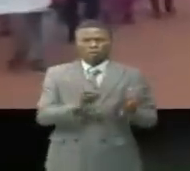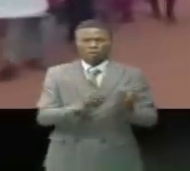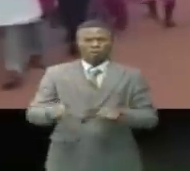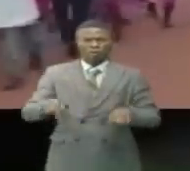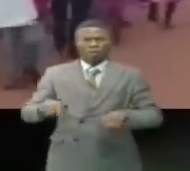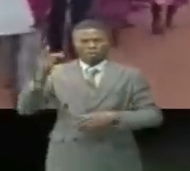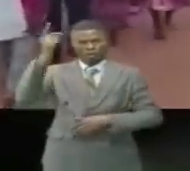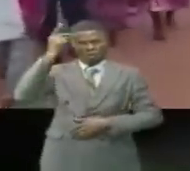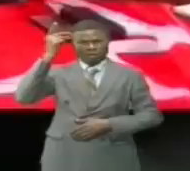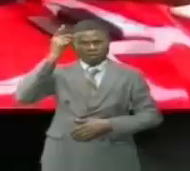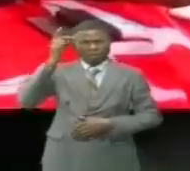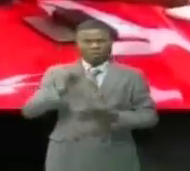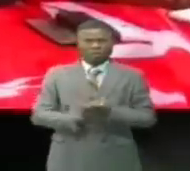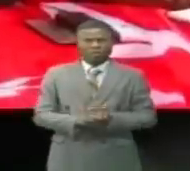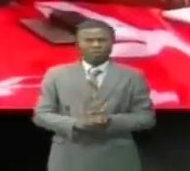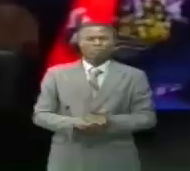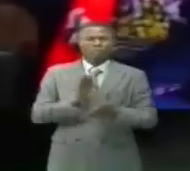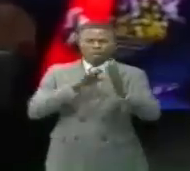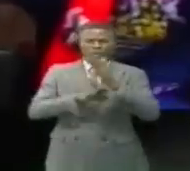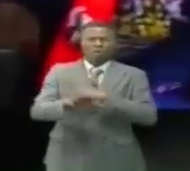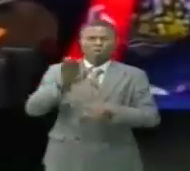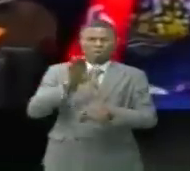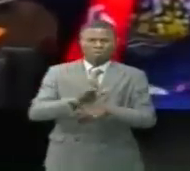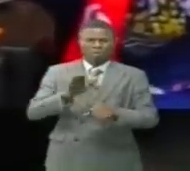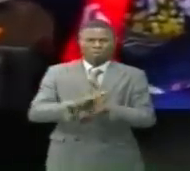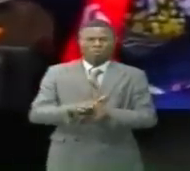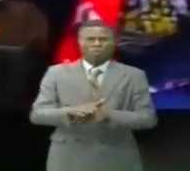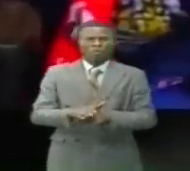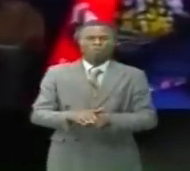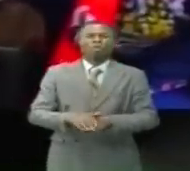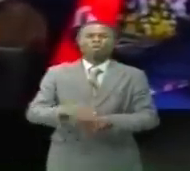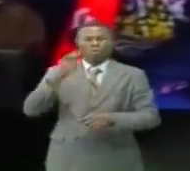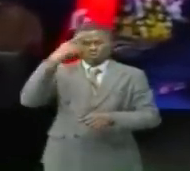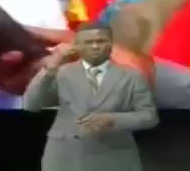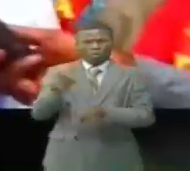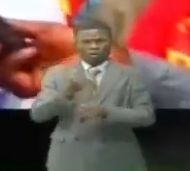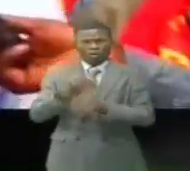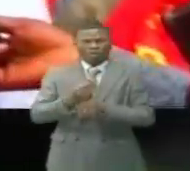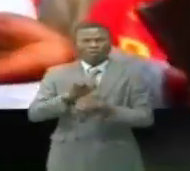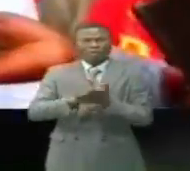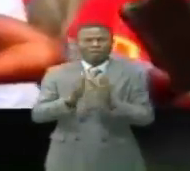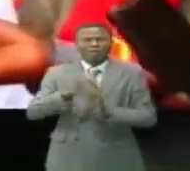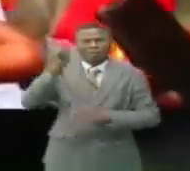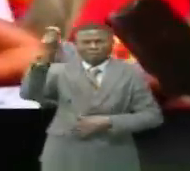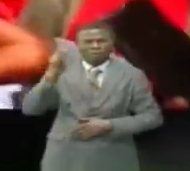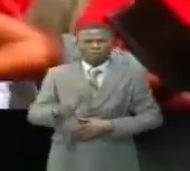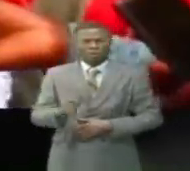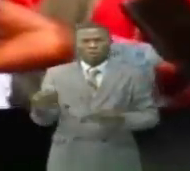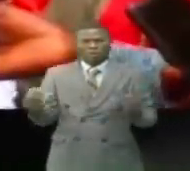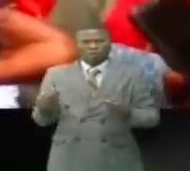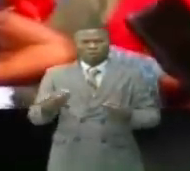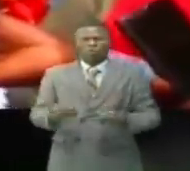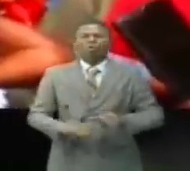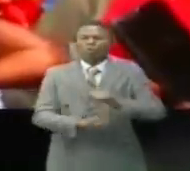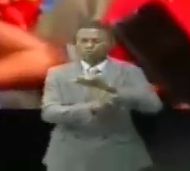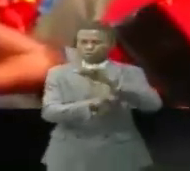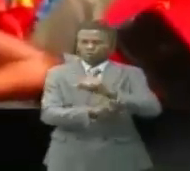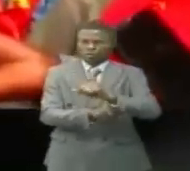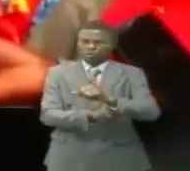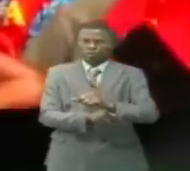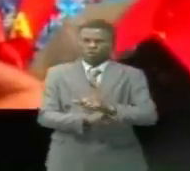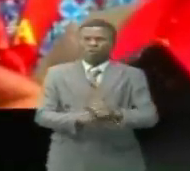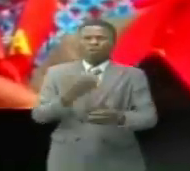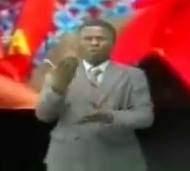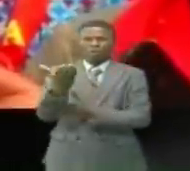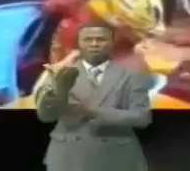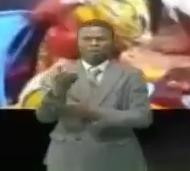Kinshasa. L'adhésion massive, pourquoi ? Parce qu'il s'agit d'une structure d'accompagnement de notre camp. Que nous